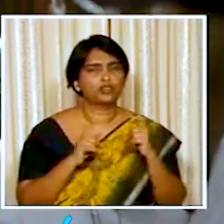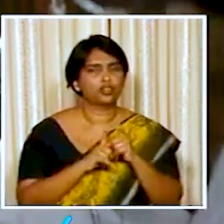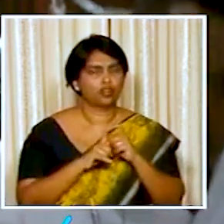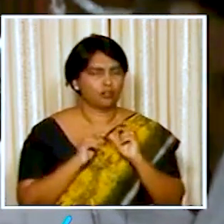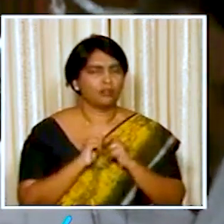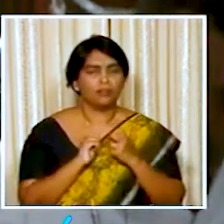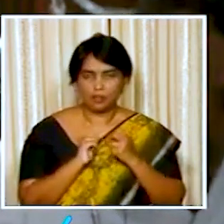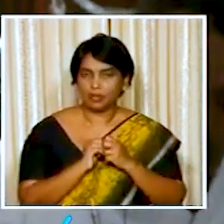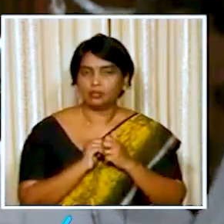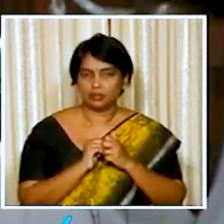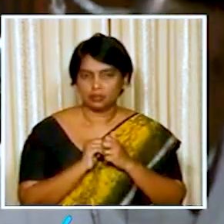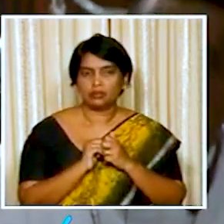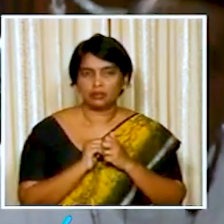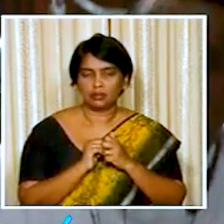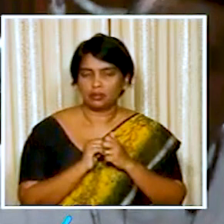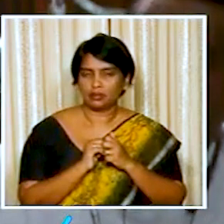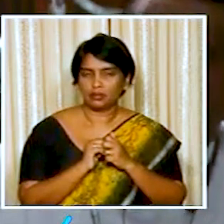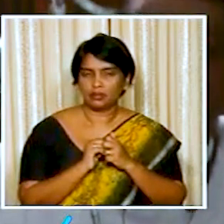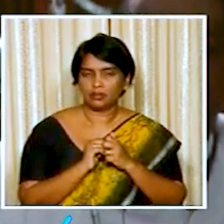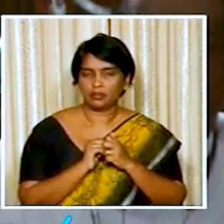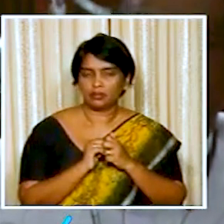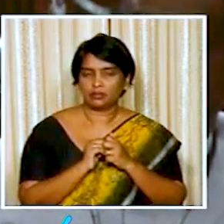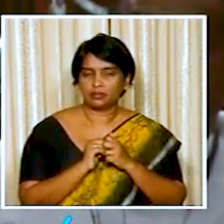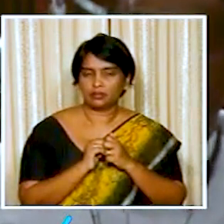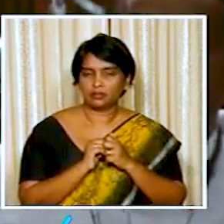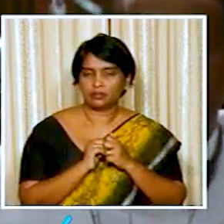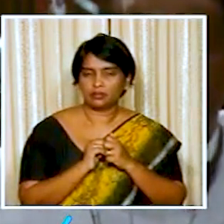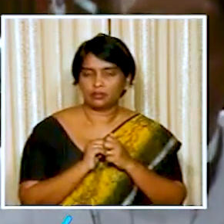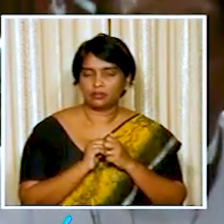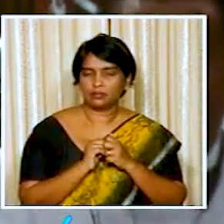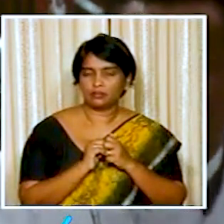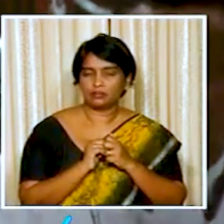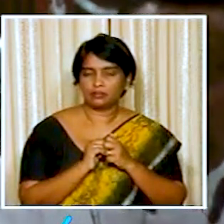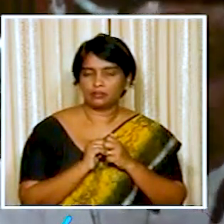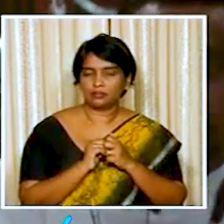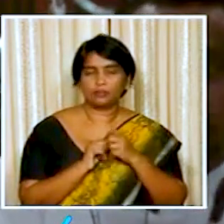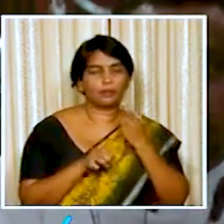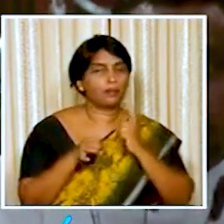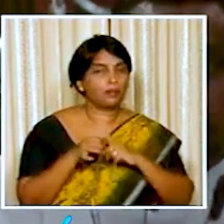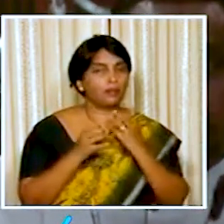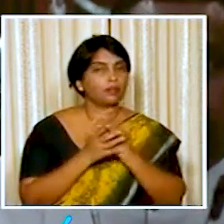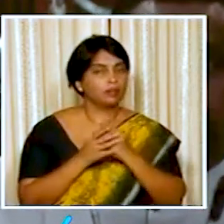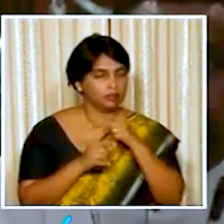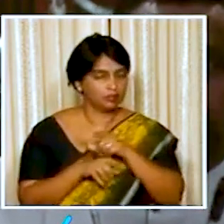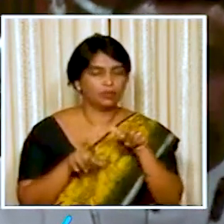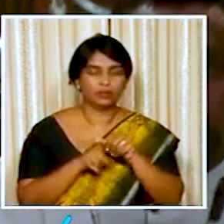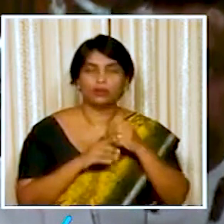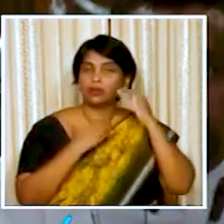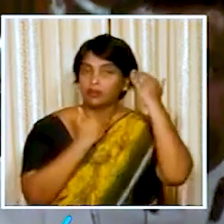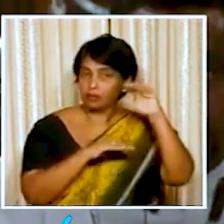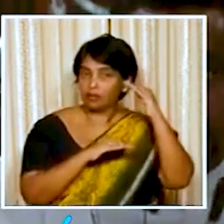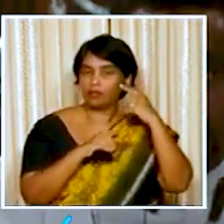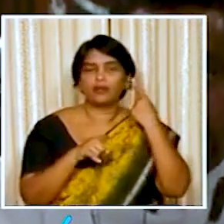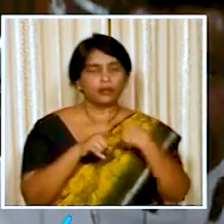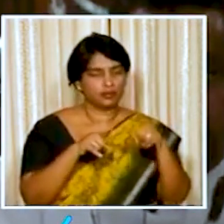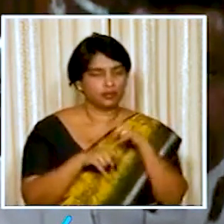අර්බුදය බැලන්ස් ඔෆ් පේමන්ට් ක්‍රයිසිස් හැස් ටු බී solved only by increasing the exports apanayane vardhane kirimen tamai